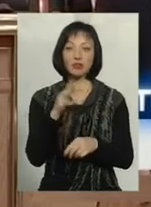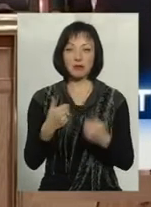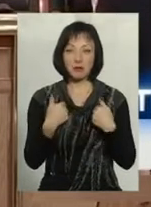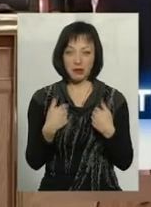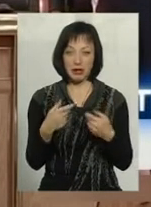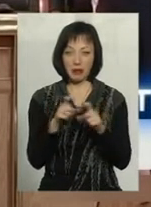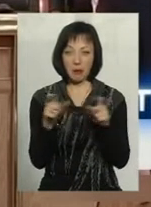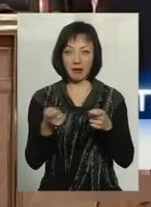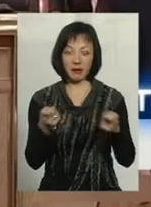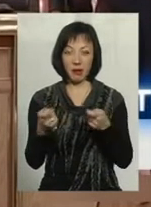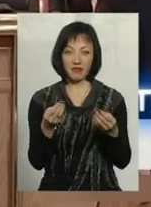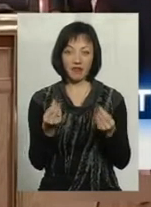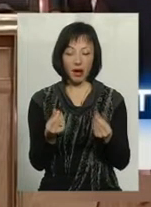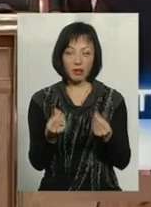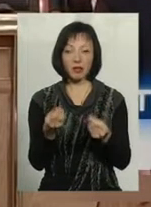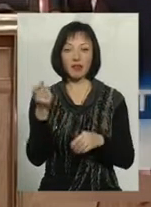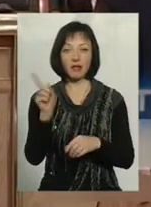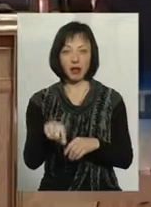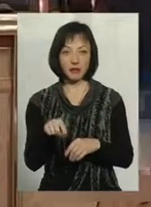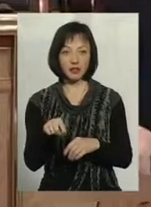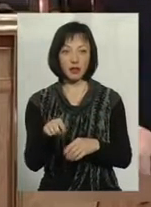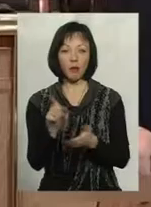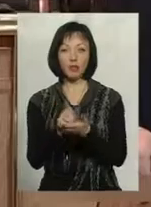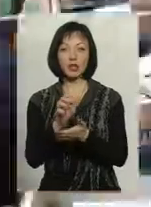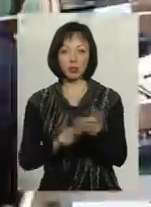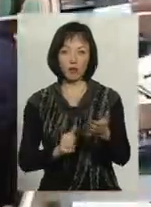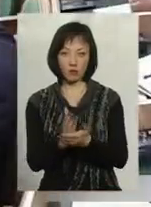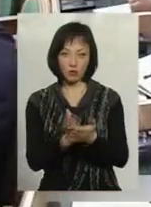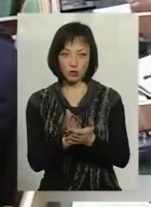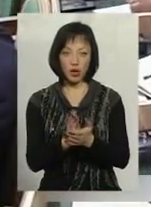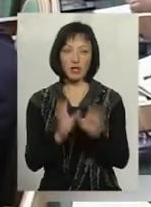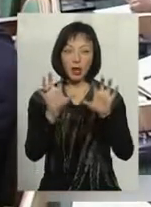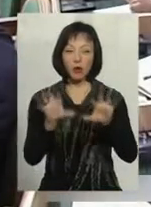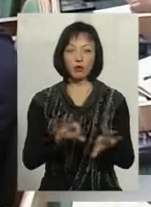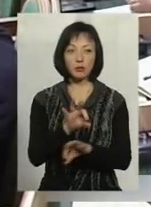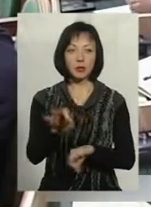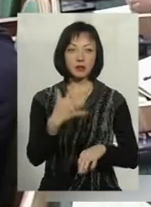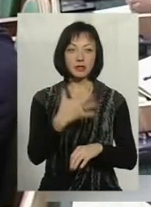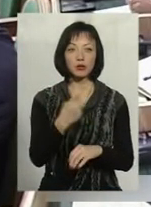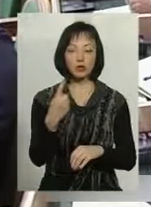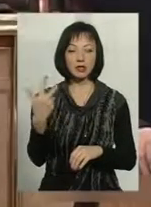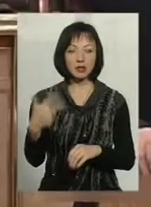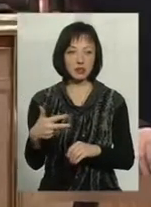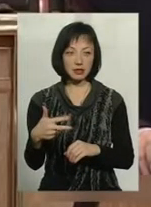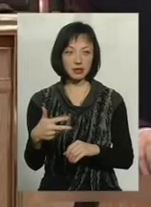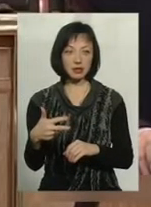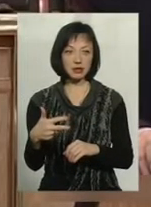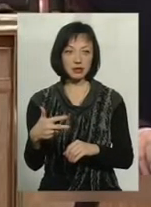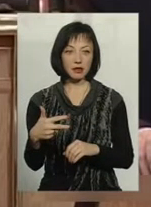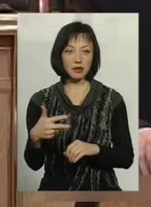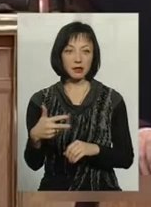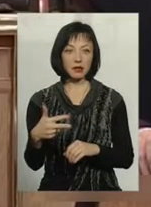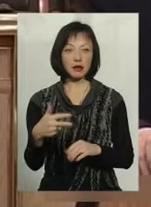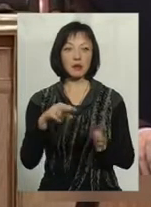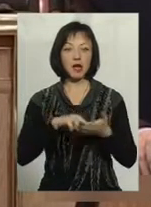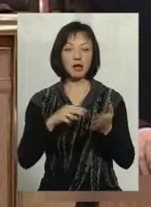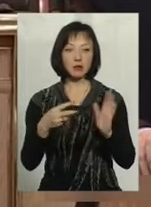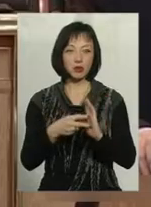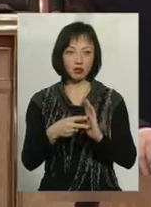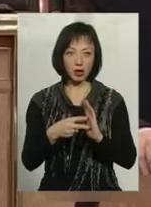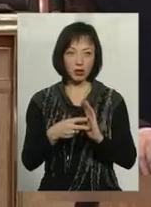ще один сюжет, пов'язаний з наповненням бюджету і, власне, з резервами, які мають органи місцевого